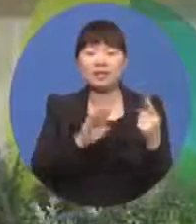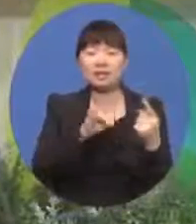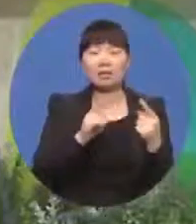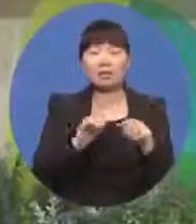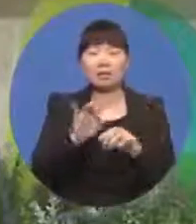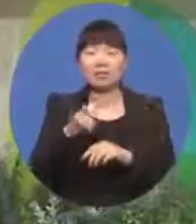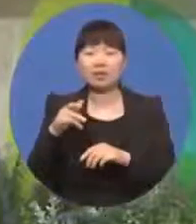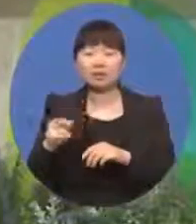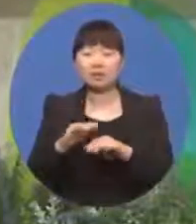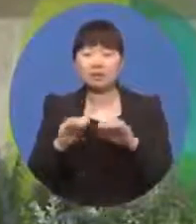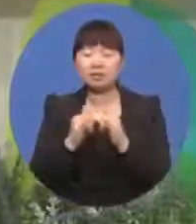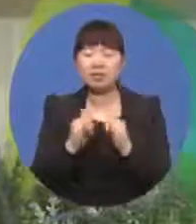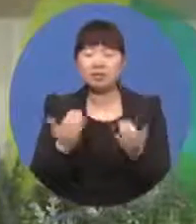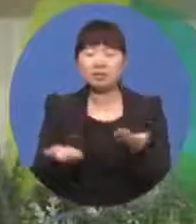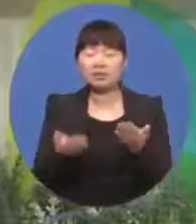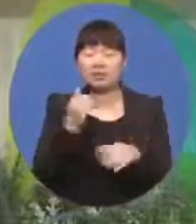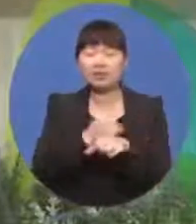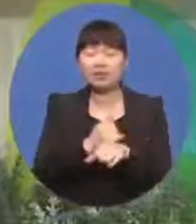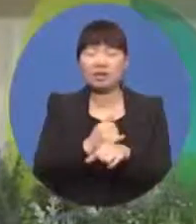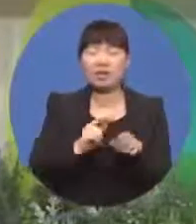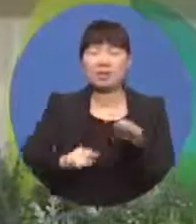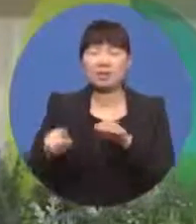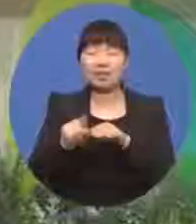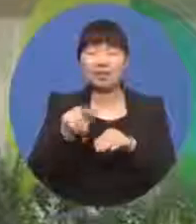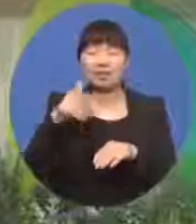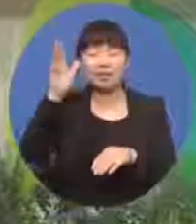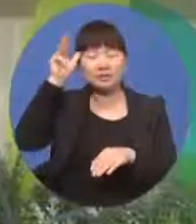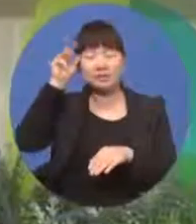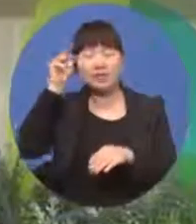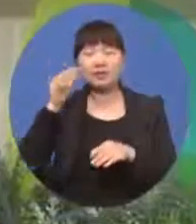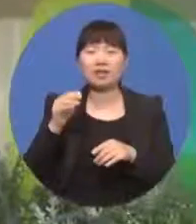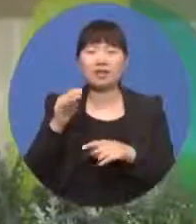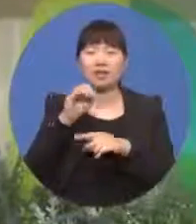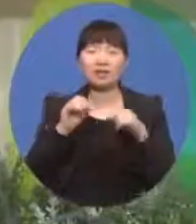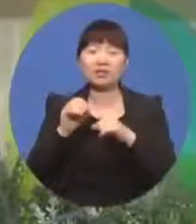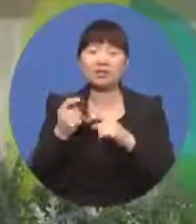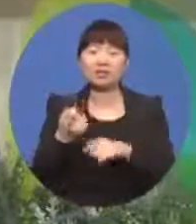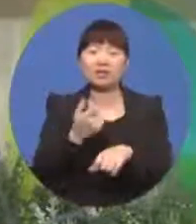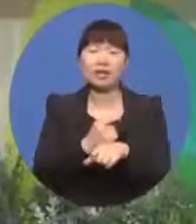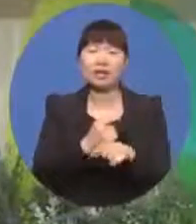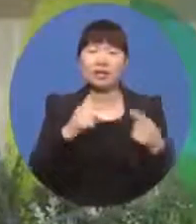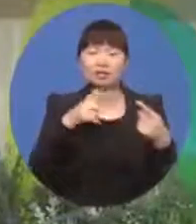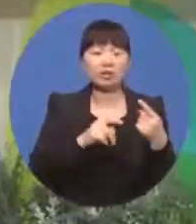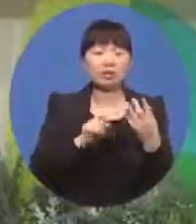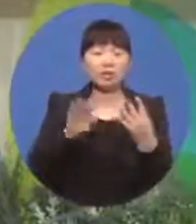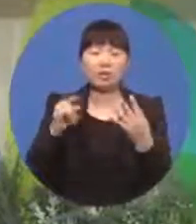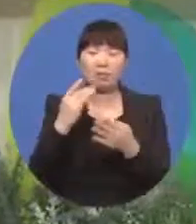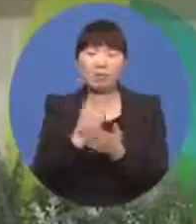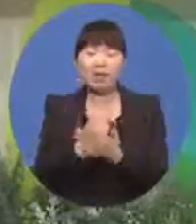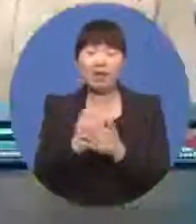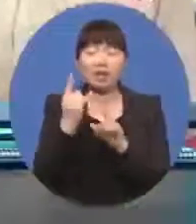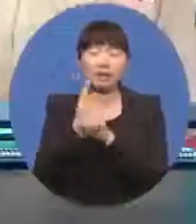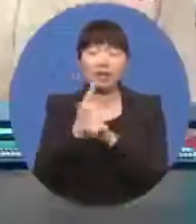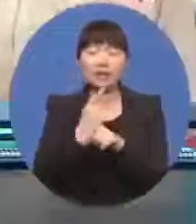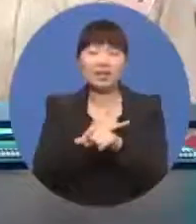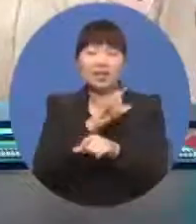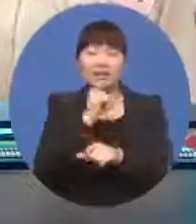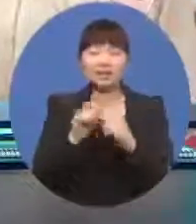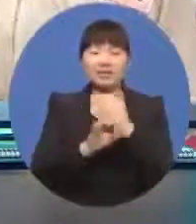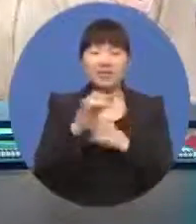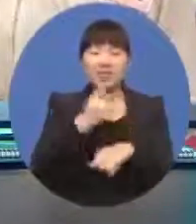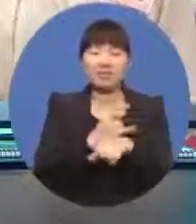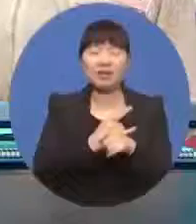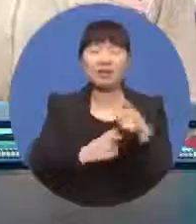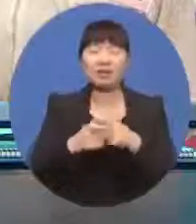푸는 사람 비교를 했더니 압도적으로 치매 걸릴 확률이 낮더래요. 일주일에 4번 하지 마세요. 매일 하세요. 아니면 아침 저녁으로 하세요.